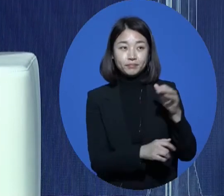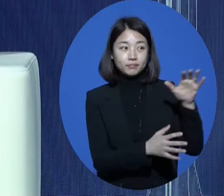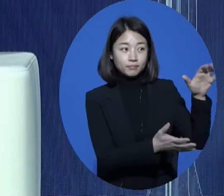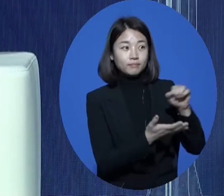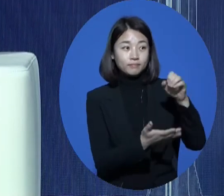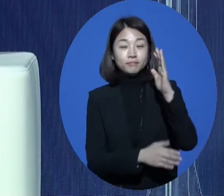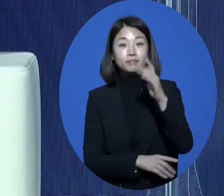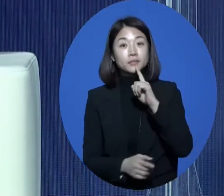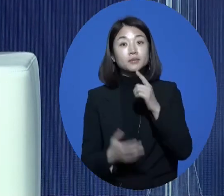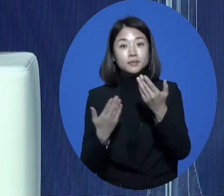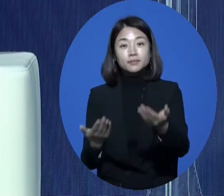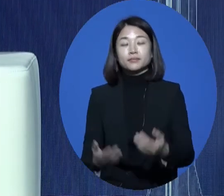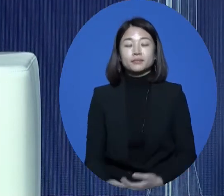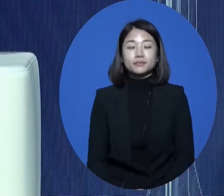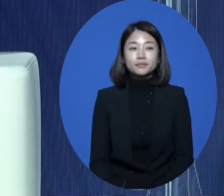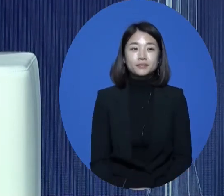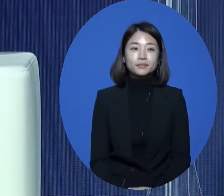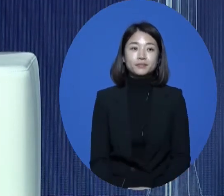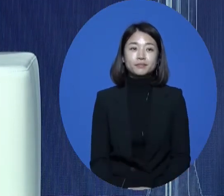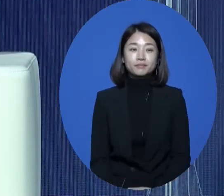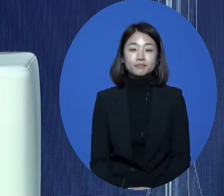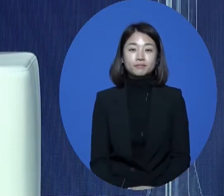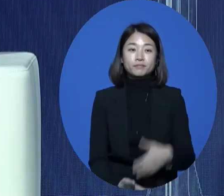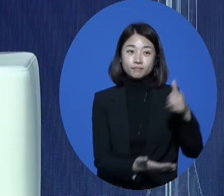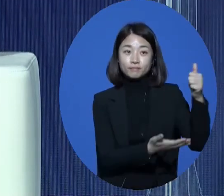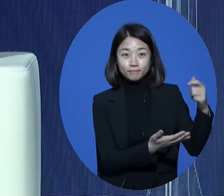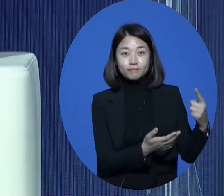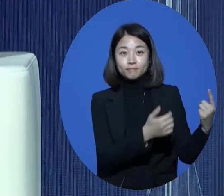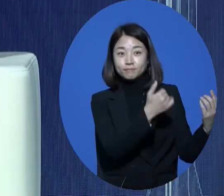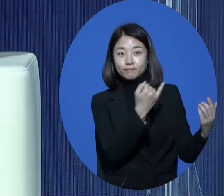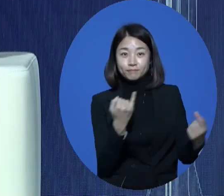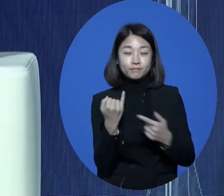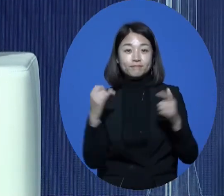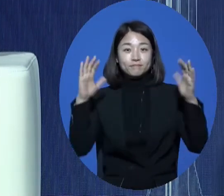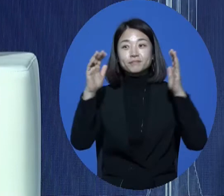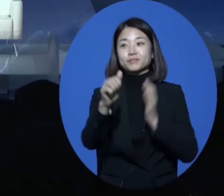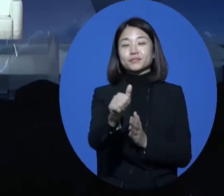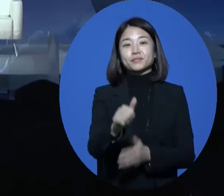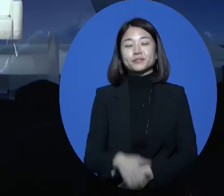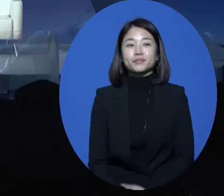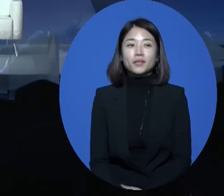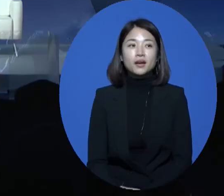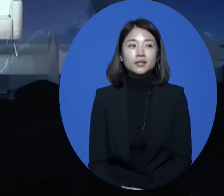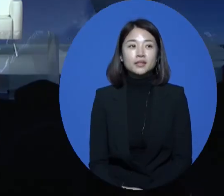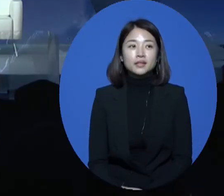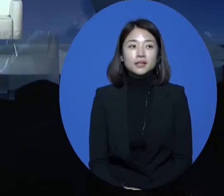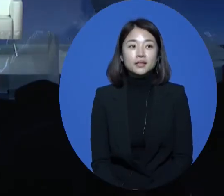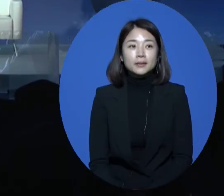얘기를 들어보도록 하겠습니다. 조경미 국장님 큰 박수로 환영해 주시기 바랍니다.